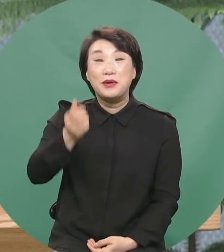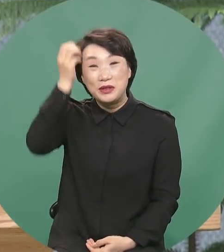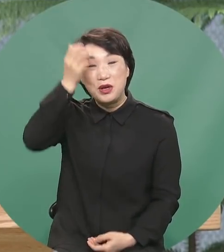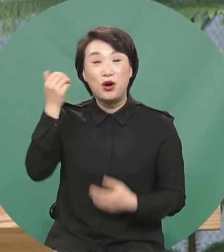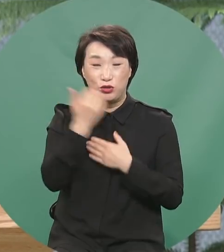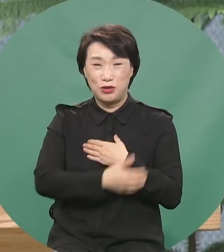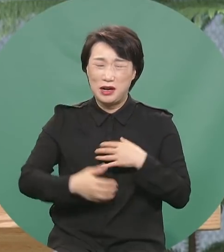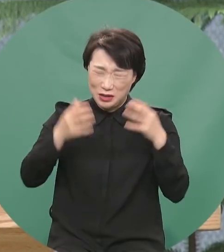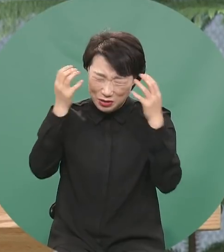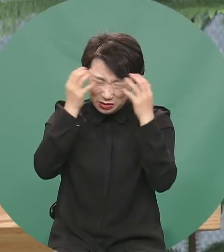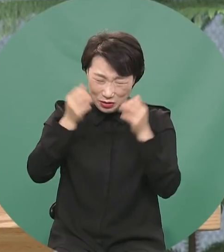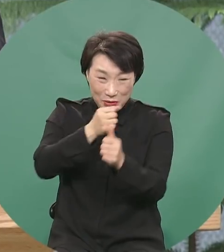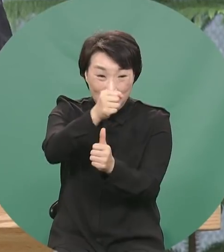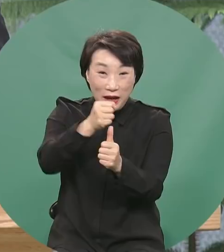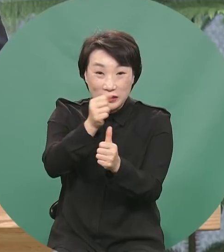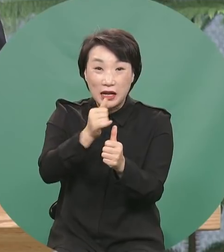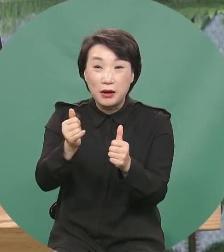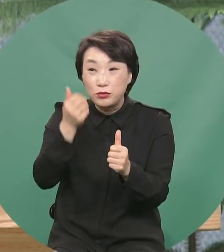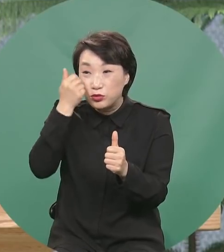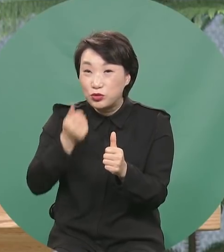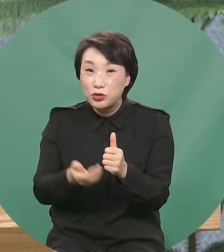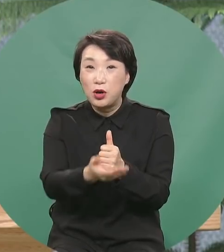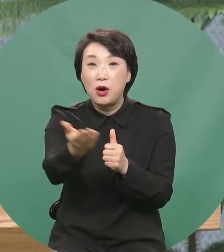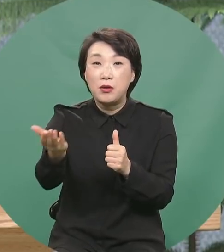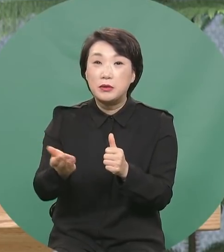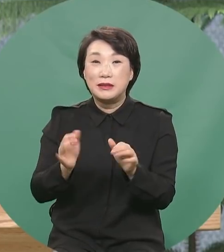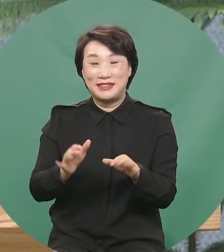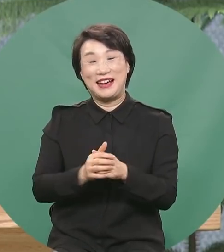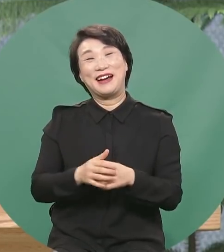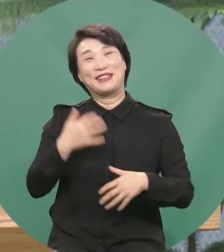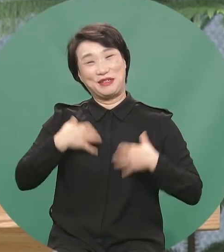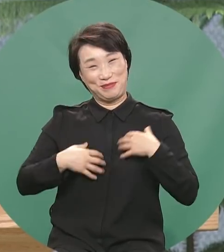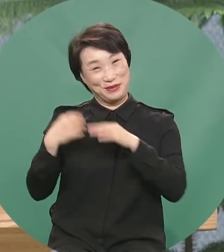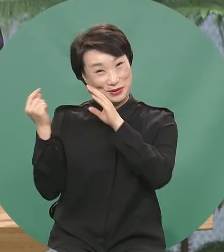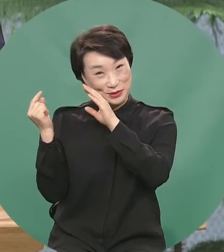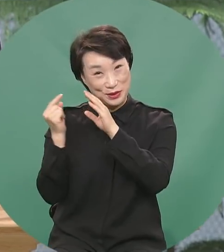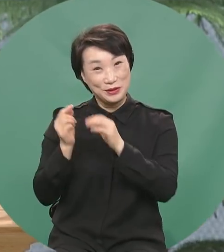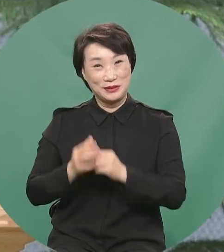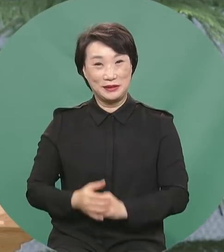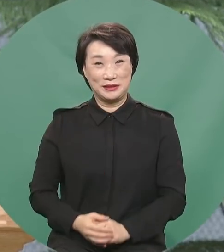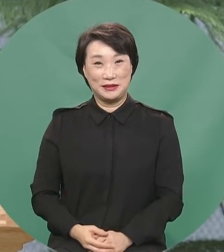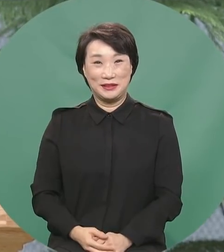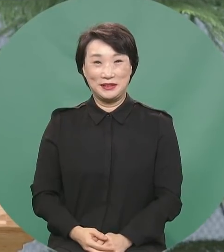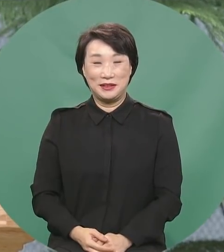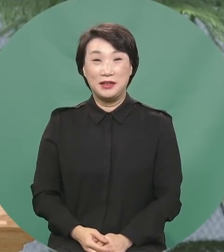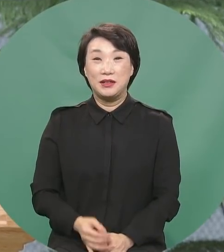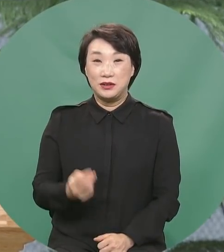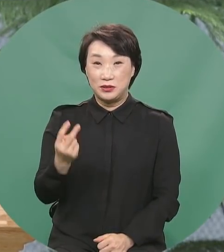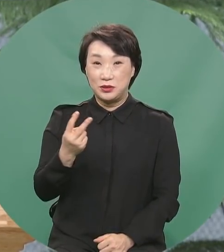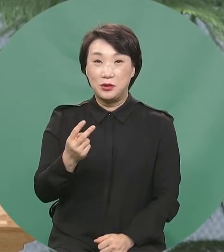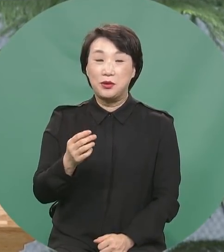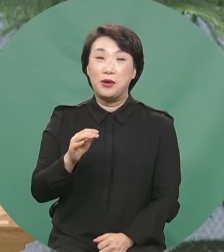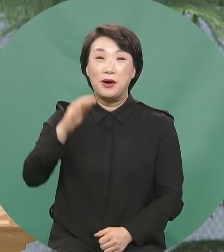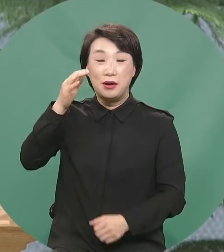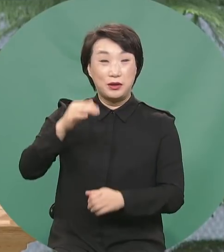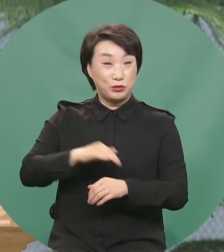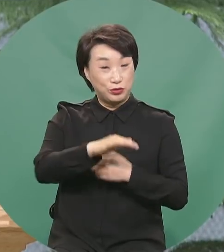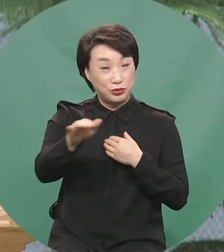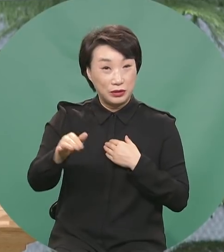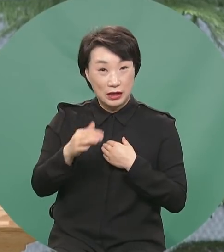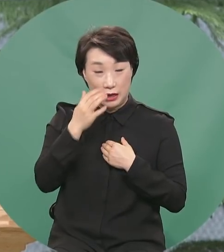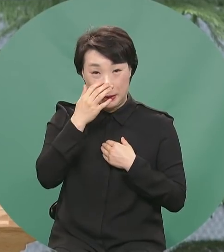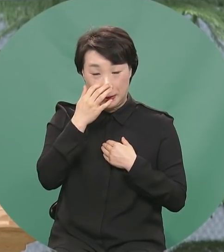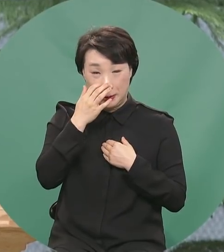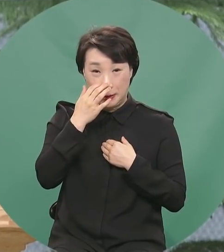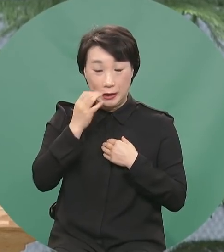온갖 고통에 매인 자들에게 기쁜 소식이요, 그리고 할 수